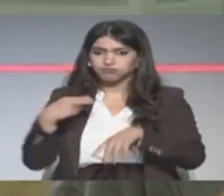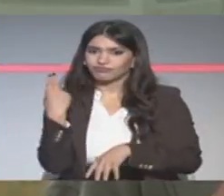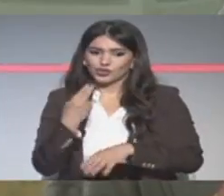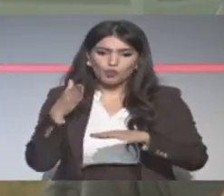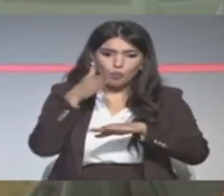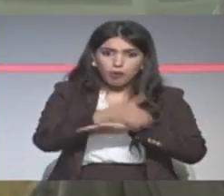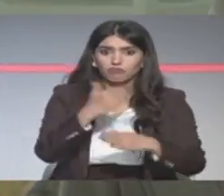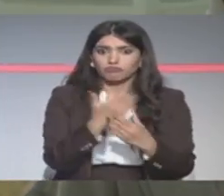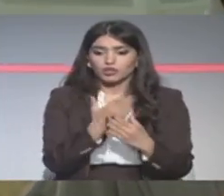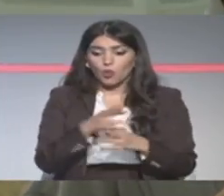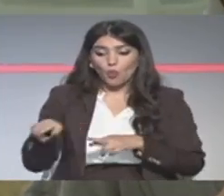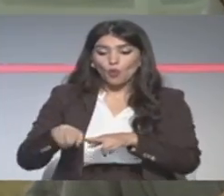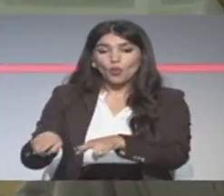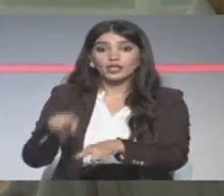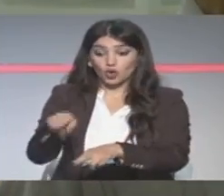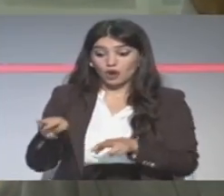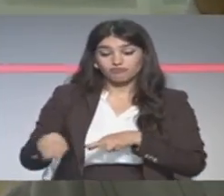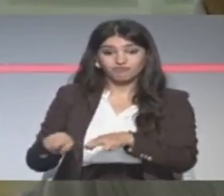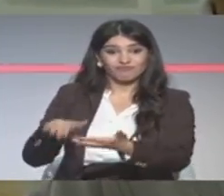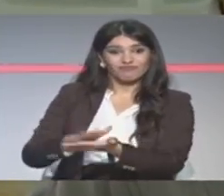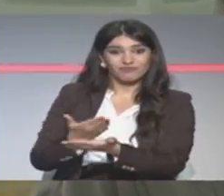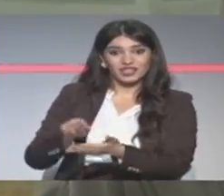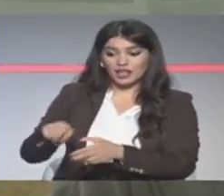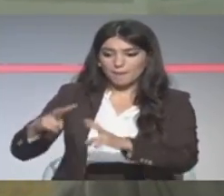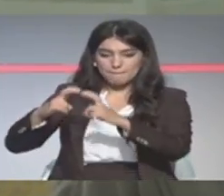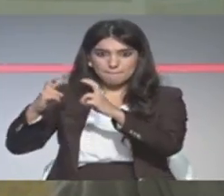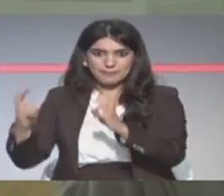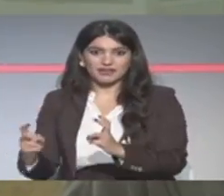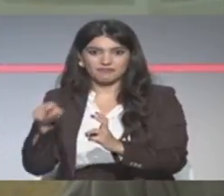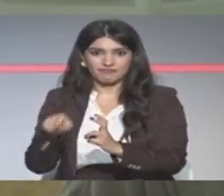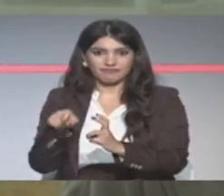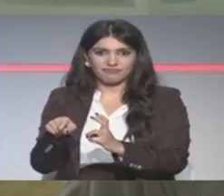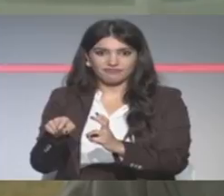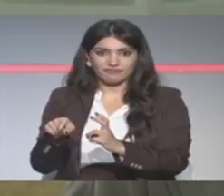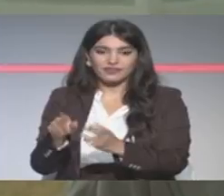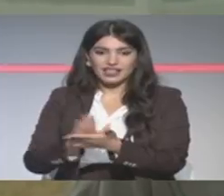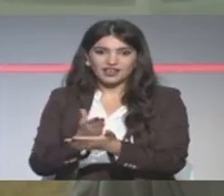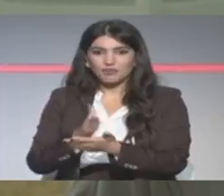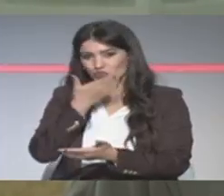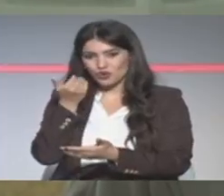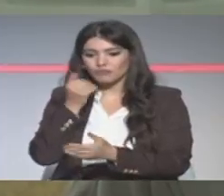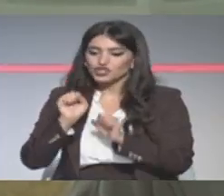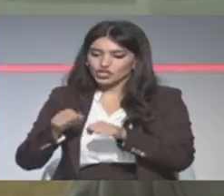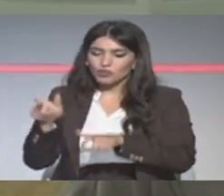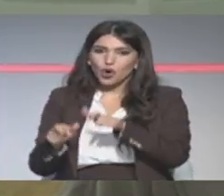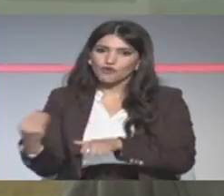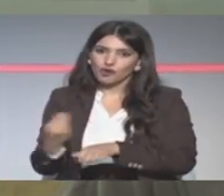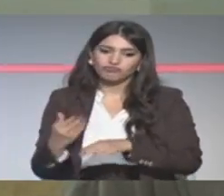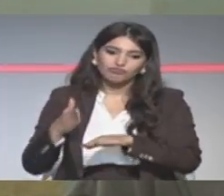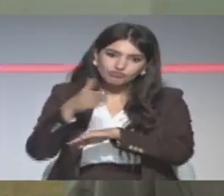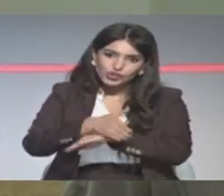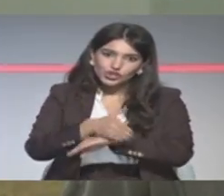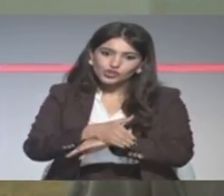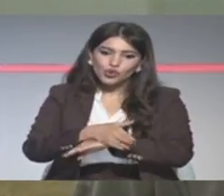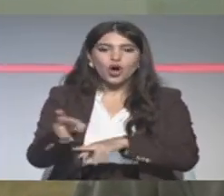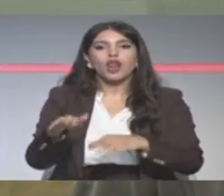المدرسة. المطلوب يقدوا لنا المسلك ويقدوا لنا الجسر هذا القنطرة هذه يقدوا هنا. هذا المطلوب إلى